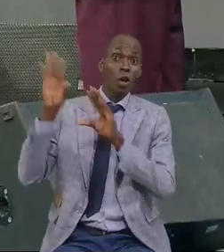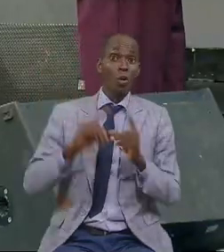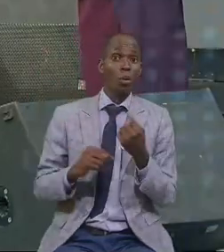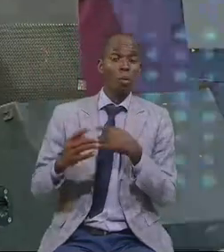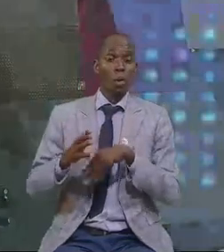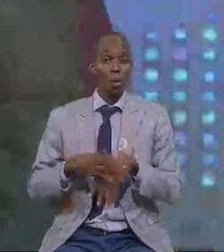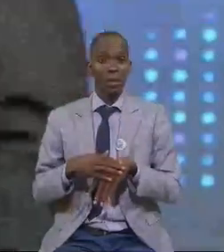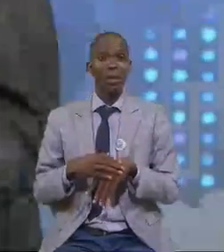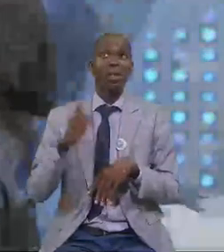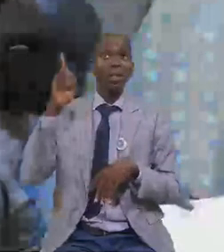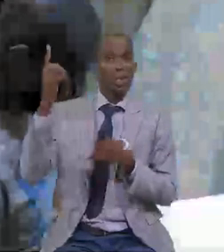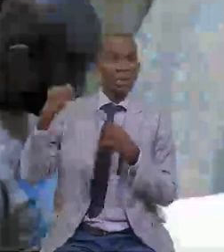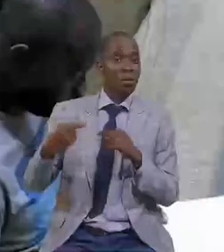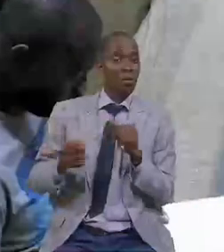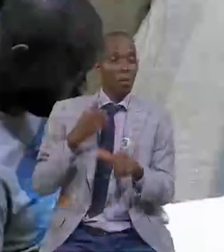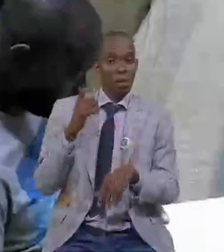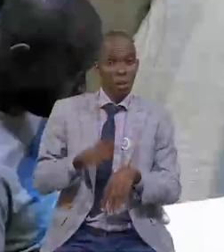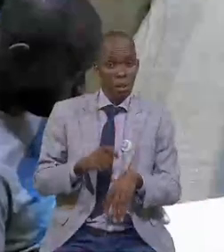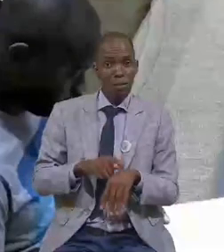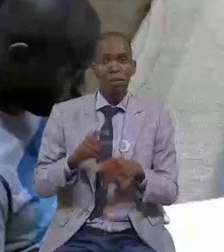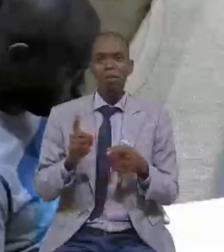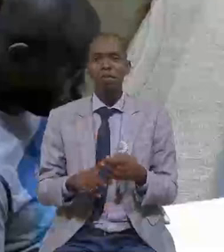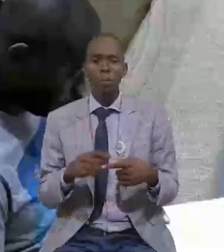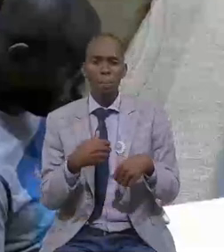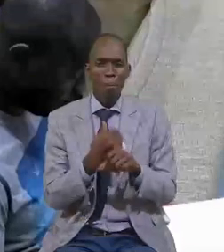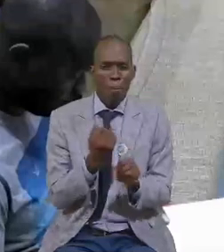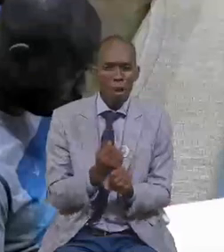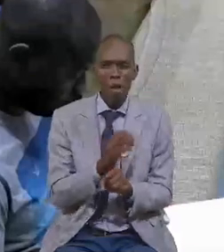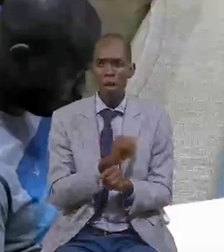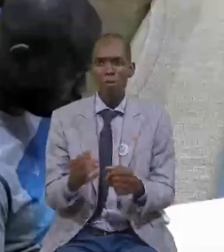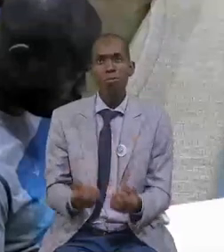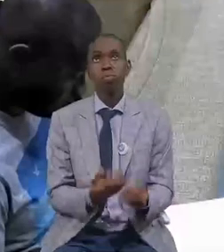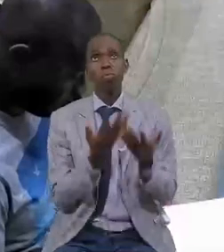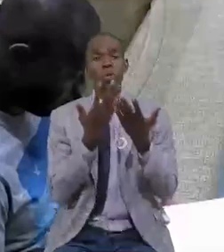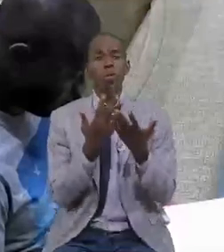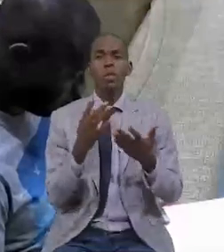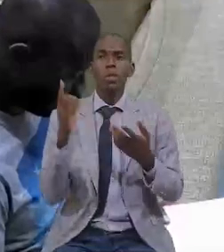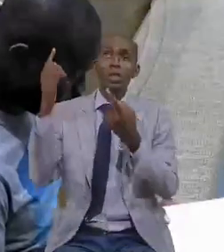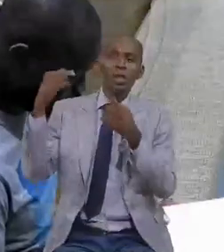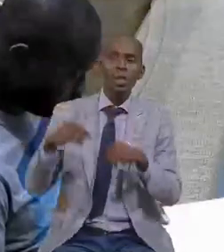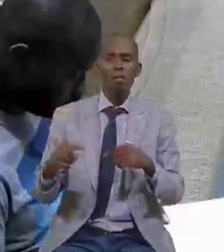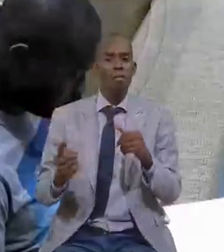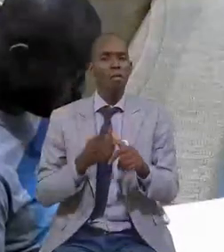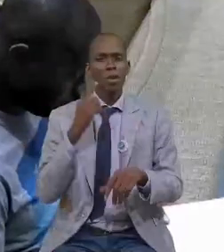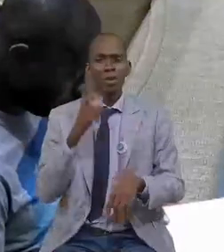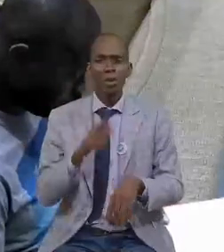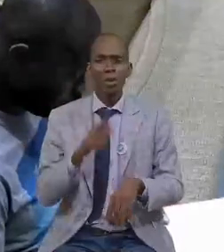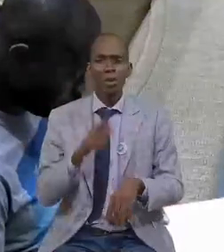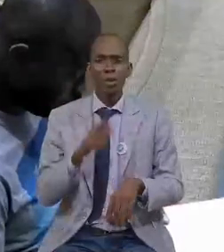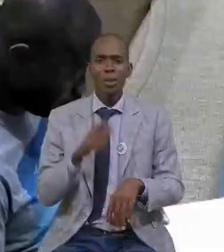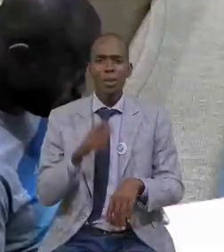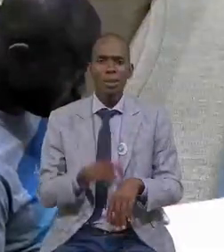reviendra. Il était là la première fois pour faire un sacrifice. Il était venu la première fois